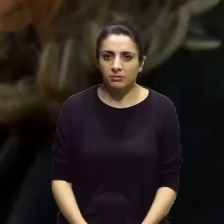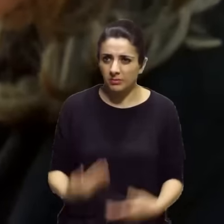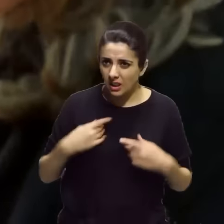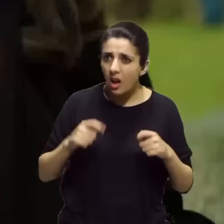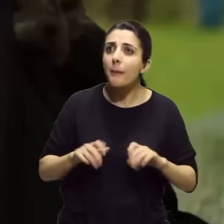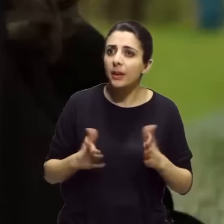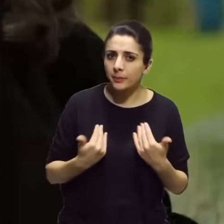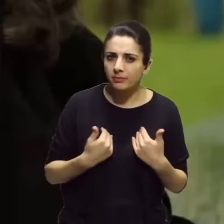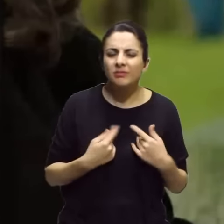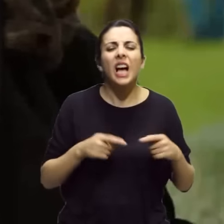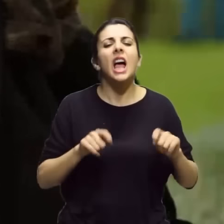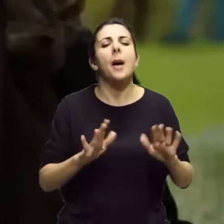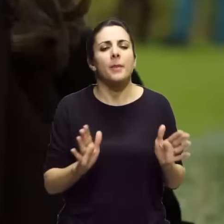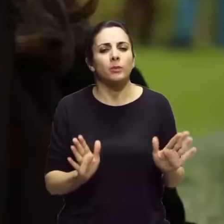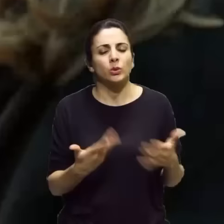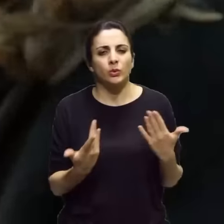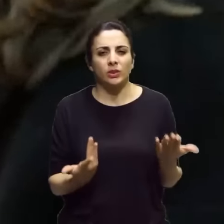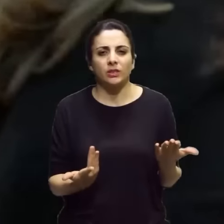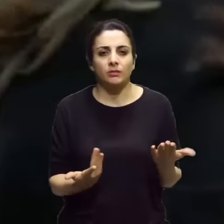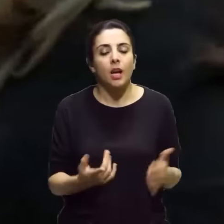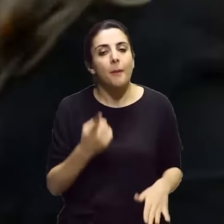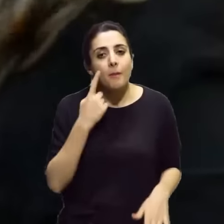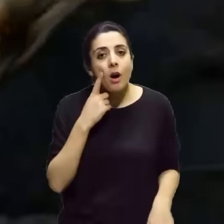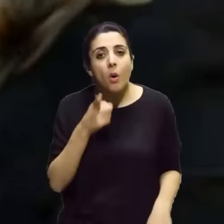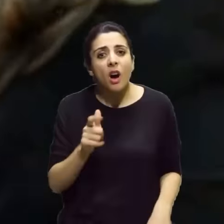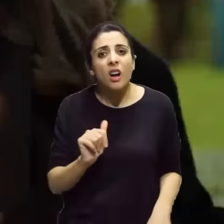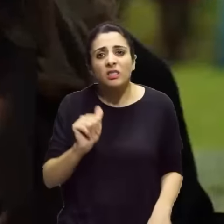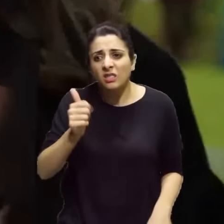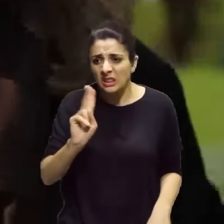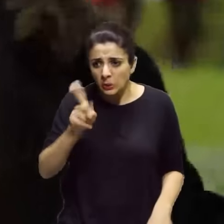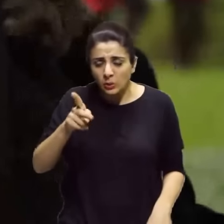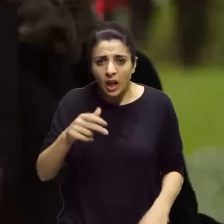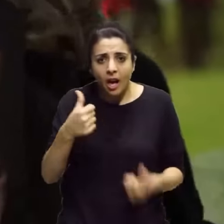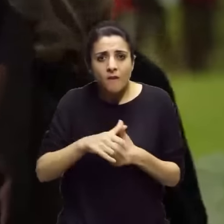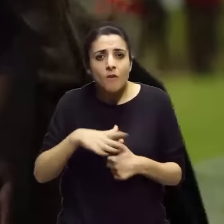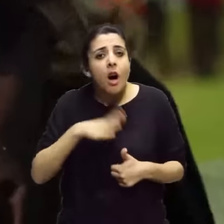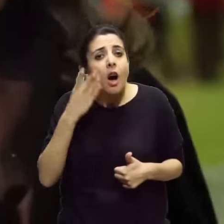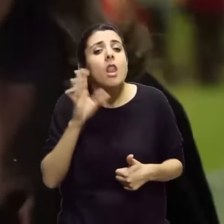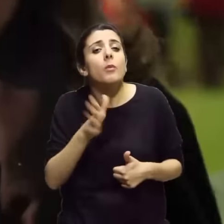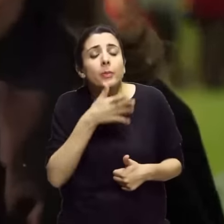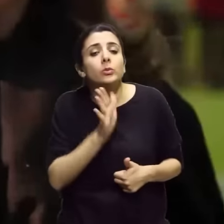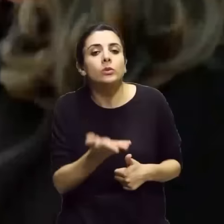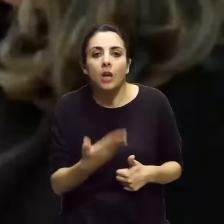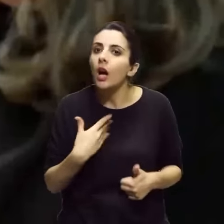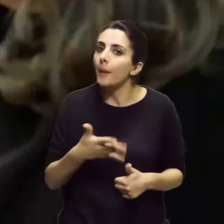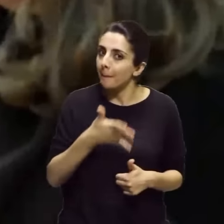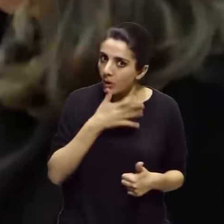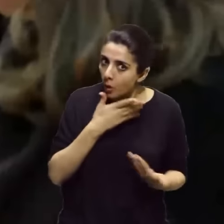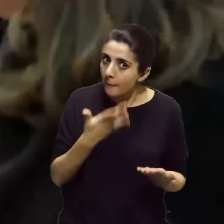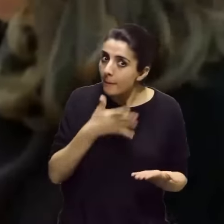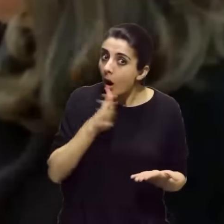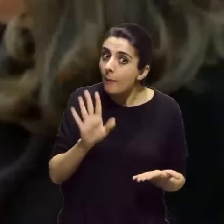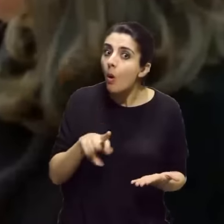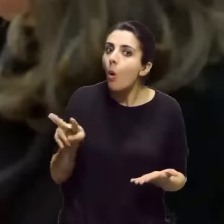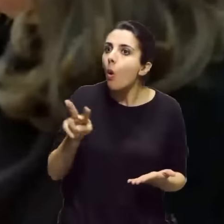Yapma. Yapma be. Kızım bunlar yarından sonraki gün evleniyor. Anlamıyor musun ya? Bilmiyor musun? Ya biliyorum. Biliyorum